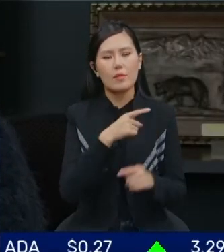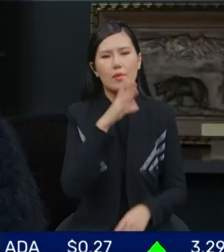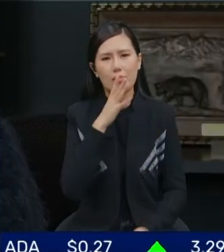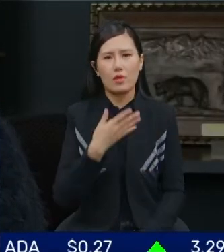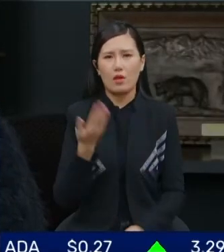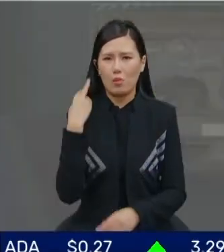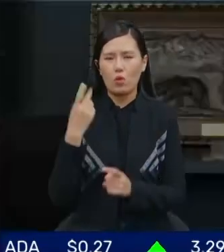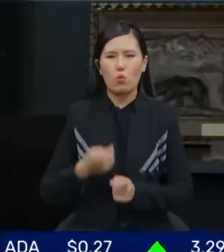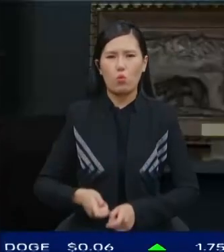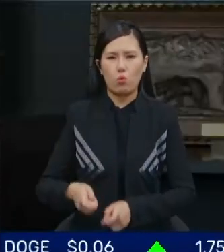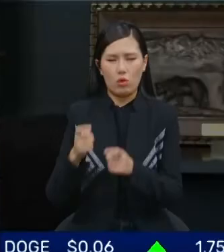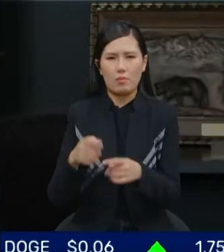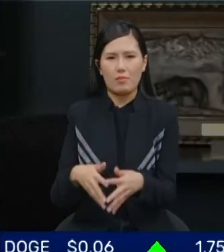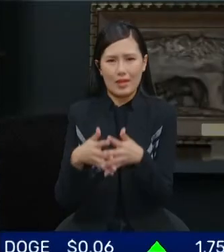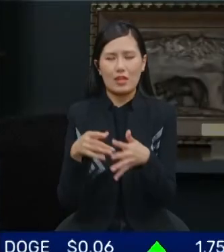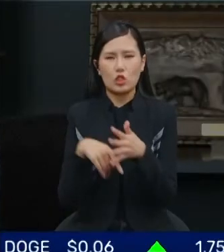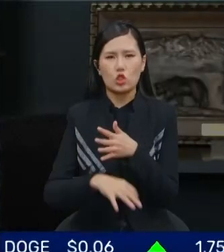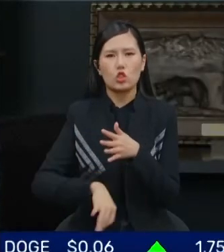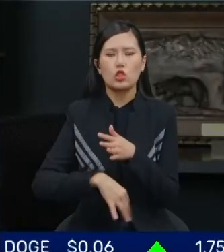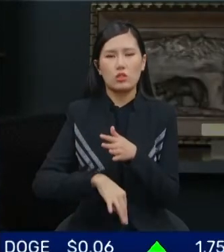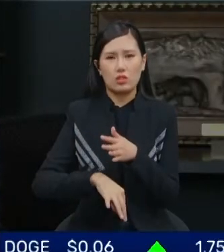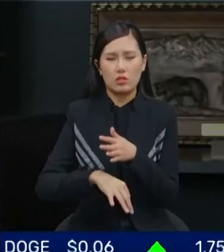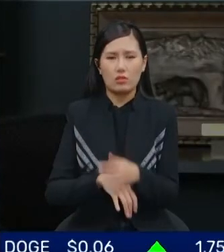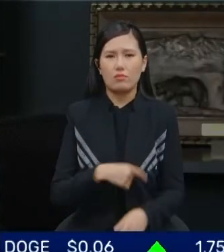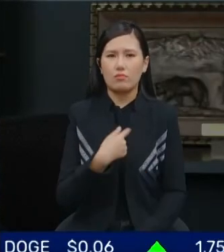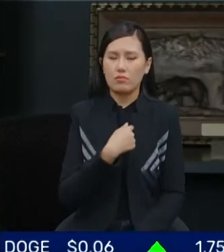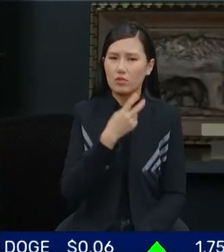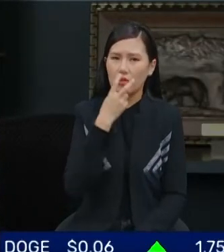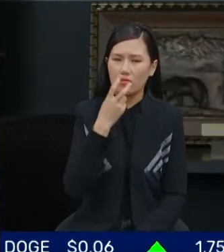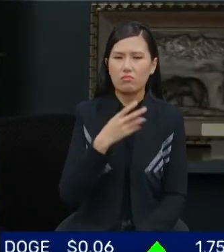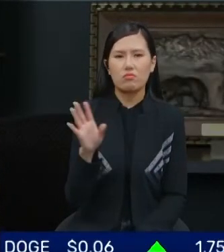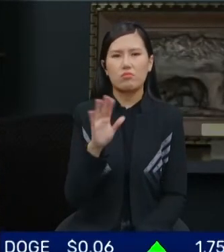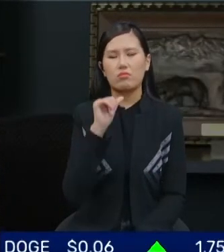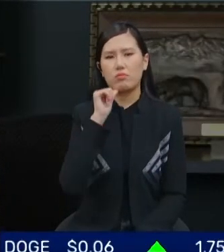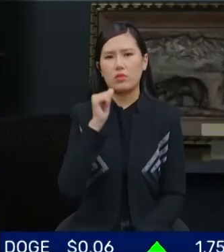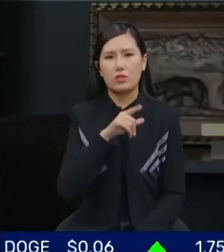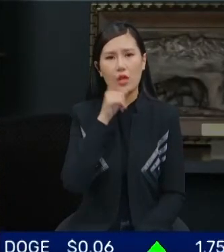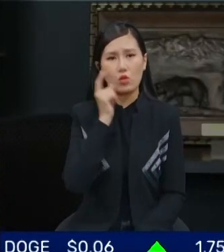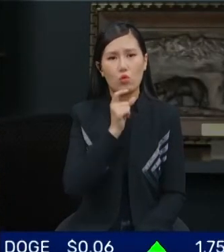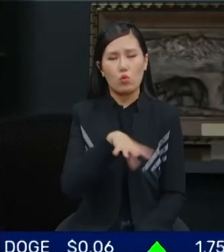хоосон барилгууд байгаа байхгүй. Тэгэхээр бид нар яг эндээс юу харагдж байна гэхээр залуучууд биднийг ерөөсөө битээ байшин